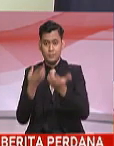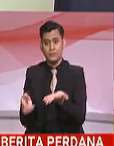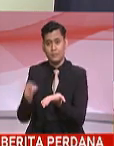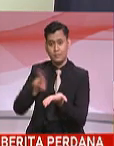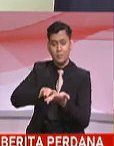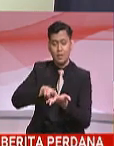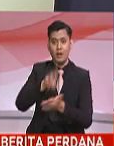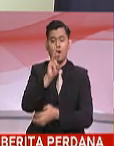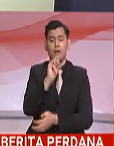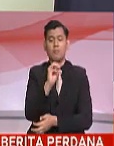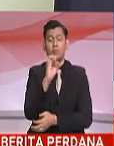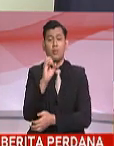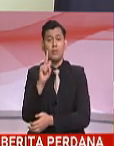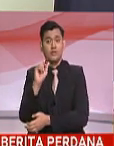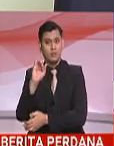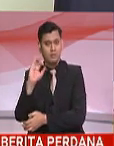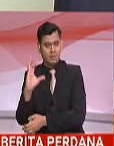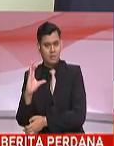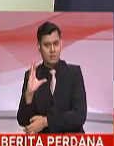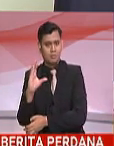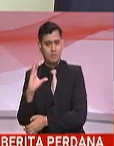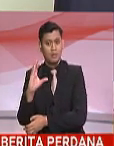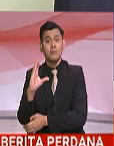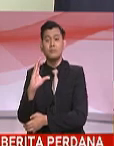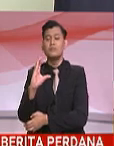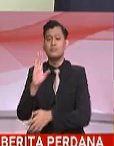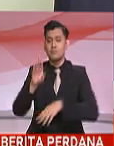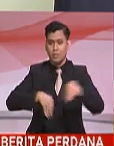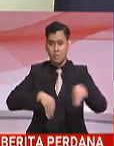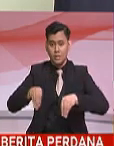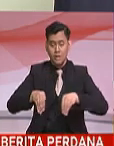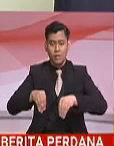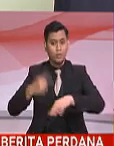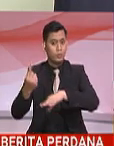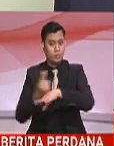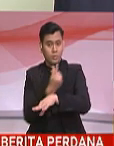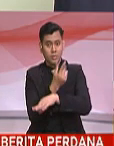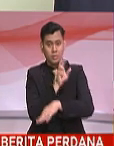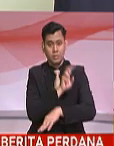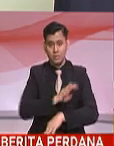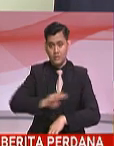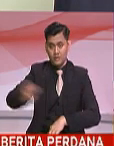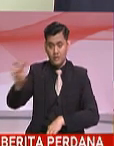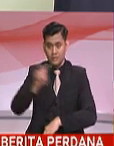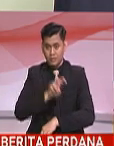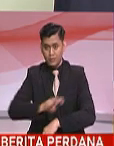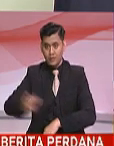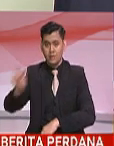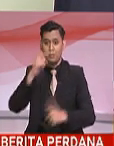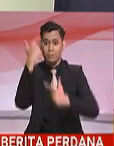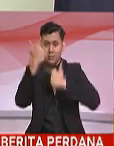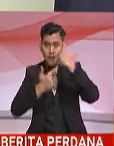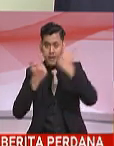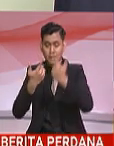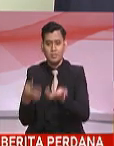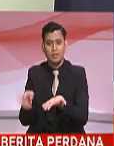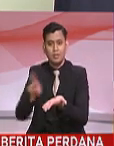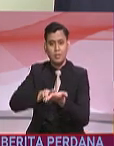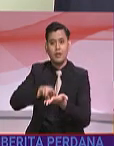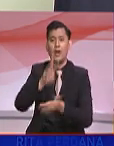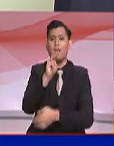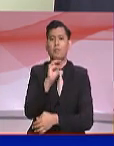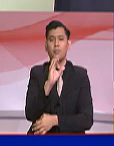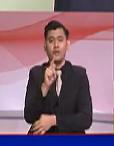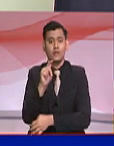MOTEC. Pergerakan hanya menggunakan kenderaan-kenderaan pelancongan yang berdaftar dengan